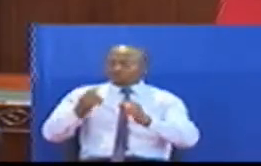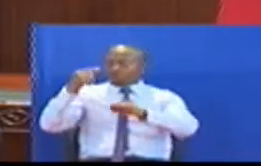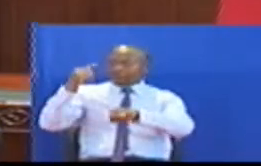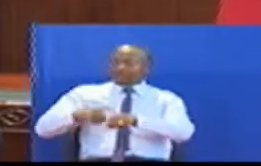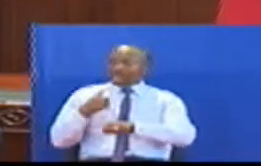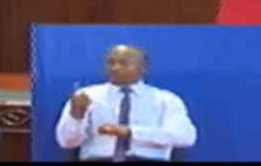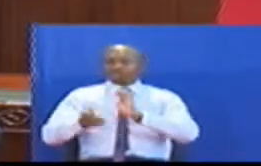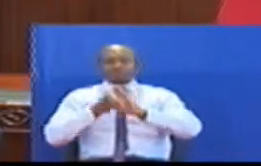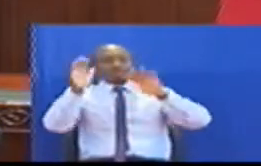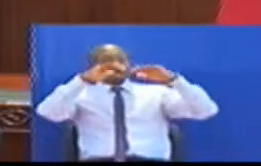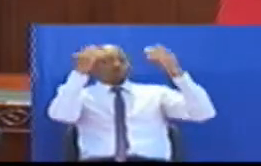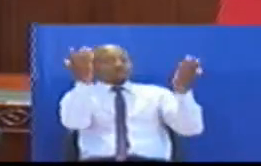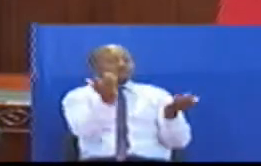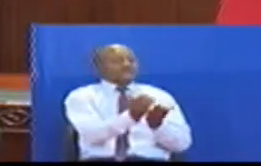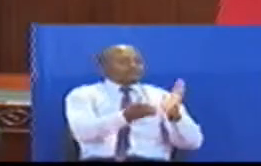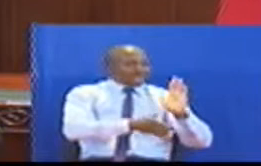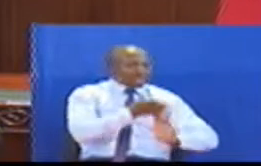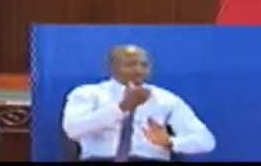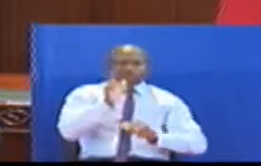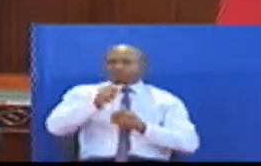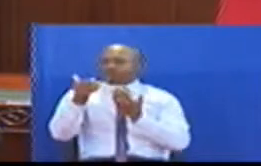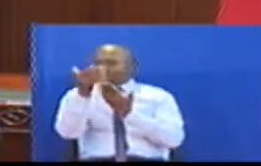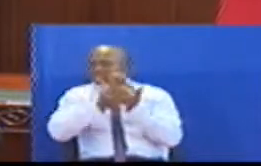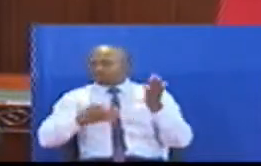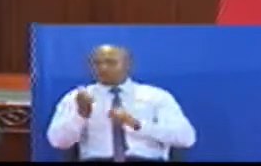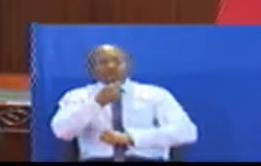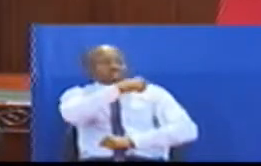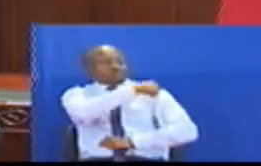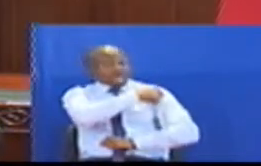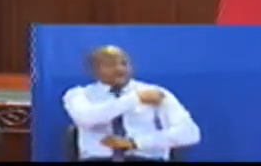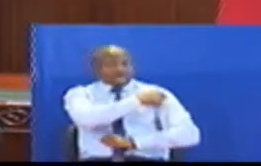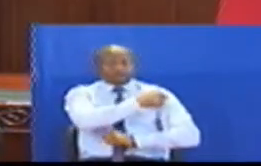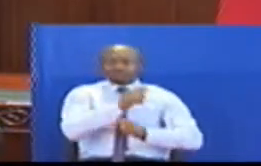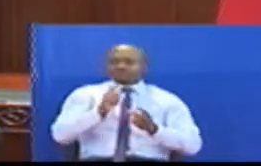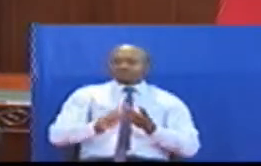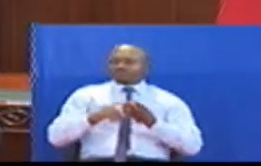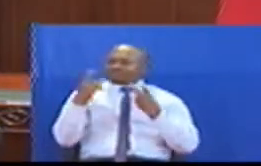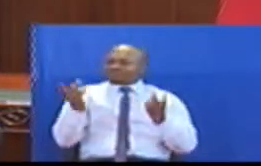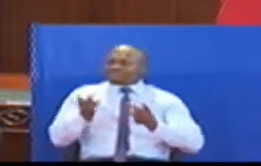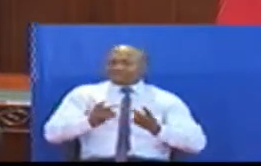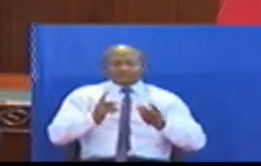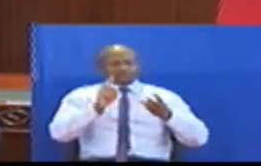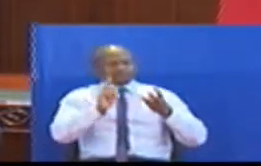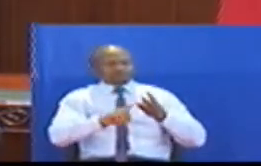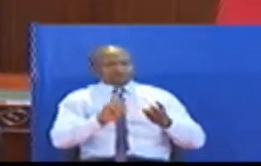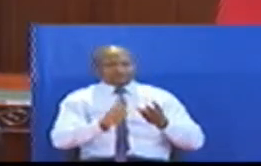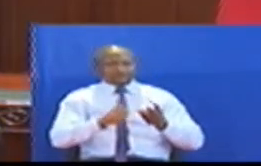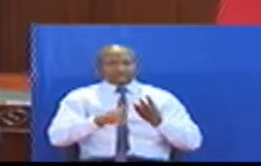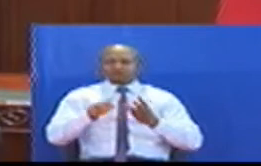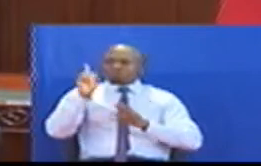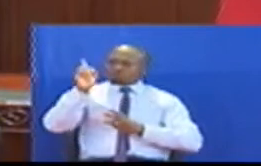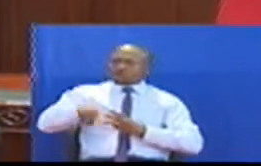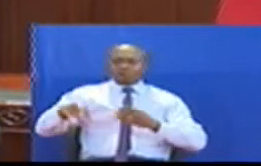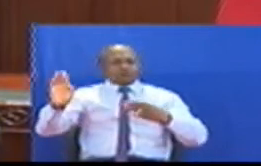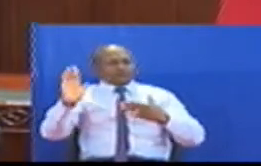dunia iungwe, wananchi wa Sikonge watapata hospitali ya wilaya ya serikali. Kwa mara ya kwanza pia kumekuwa na